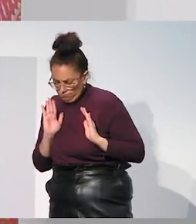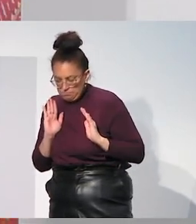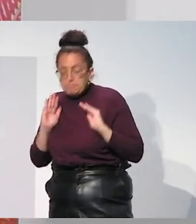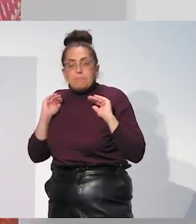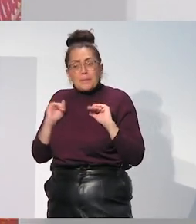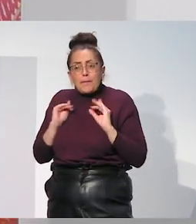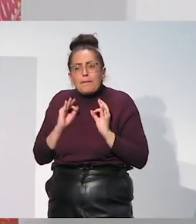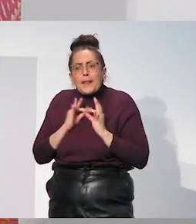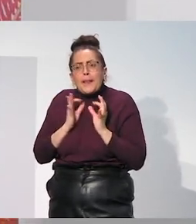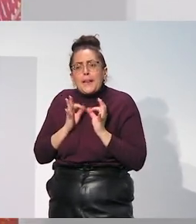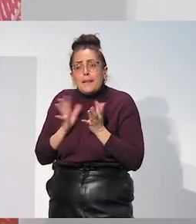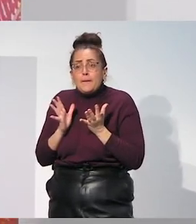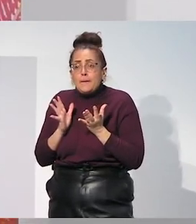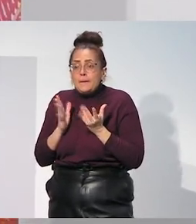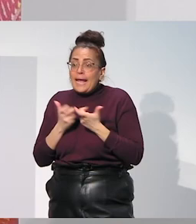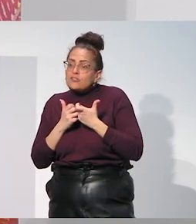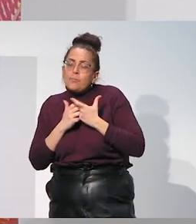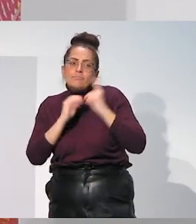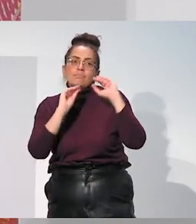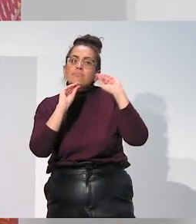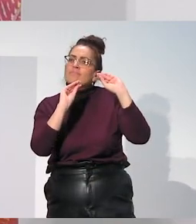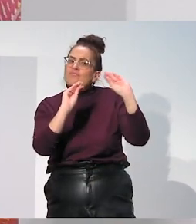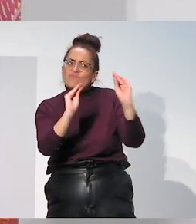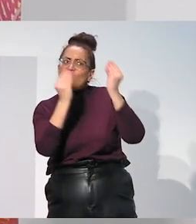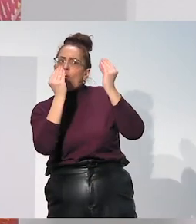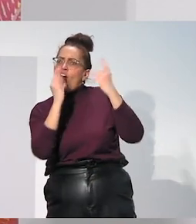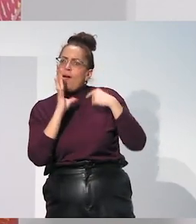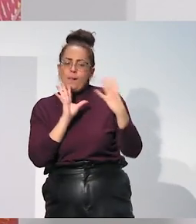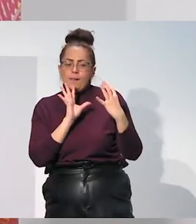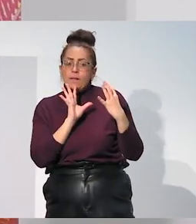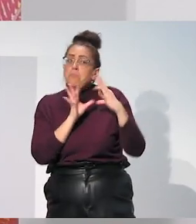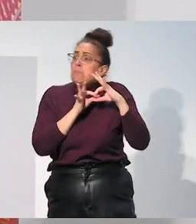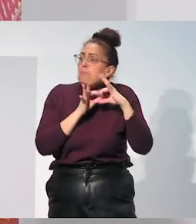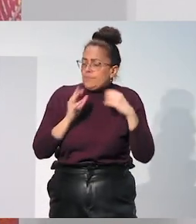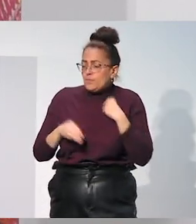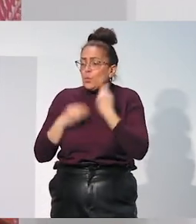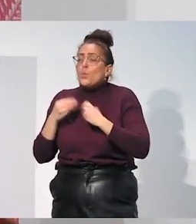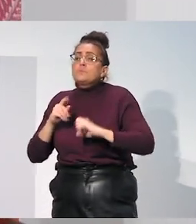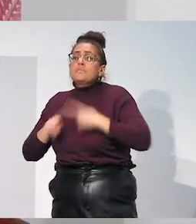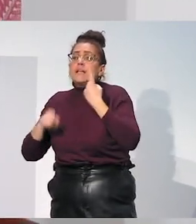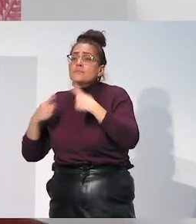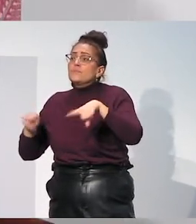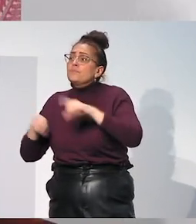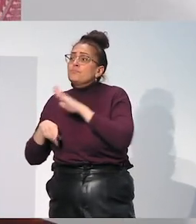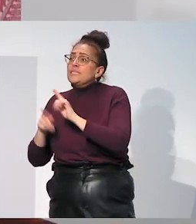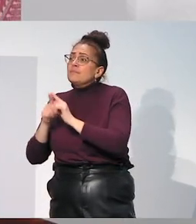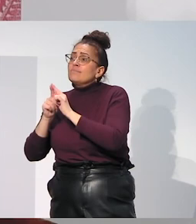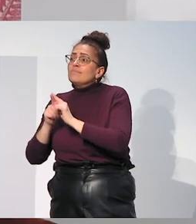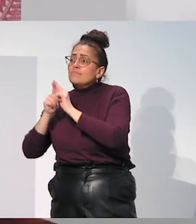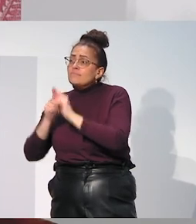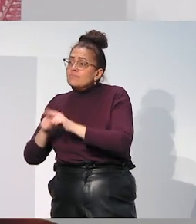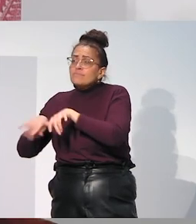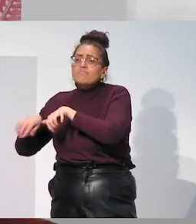à créer du lien avec l'épicière, avec la femme qui tient l'harmonium à la messe, avec